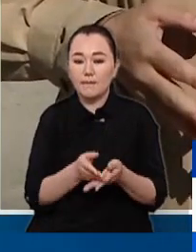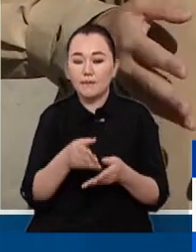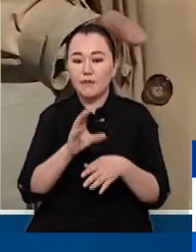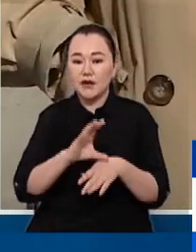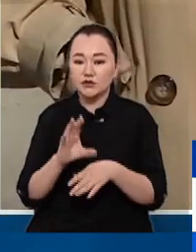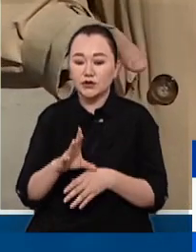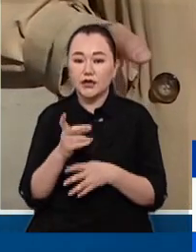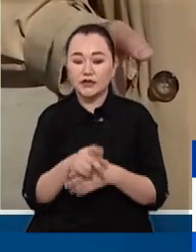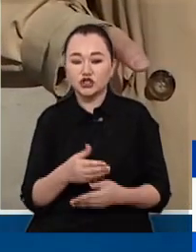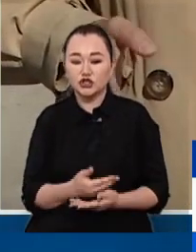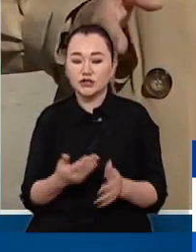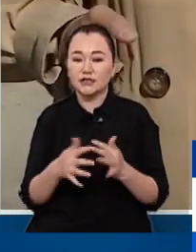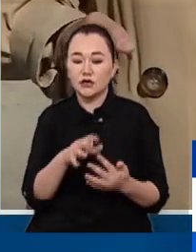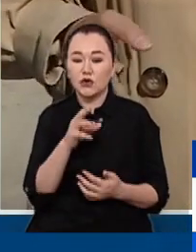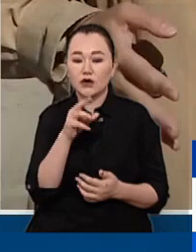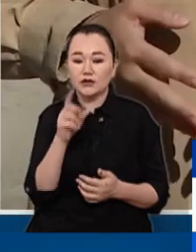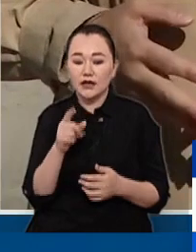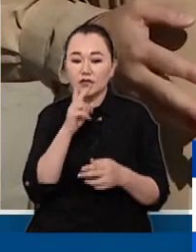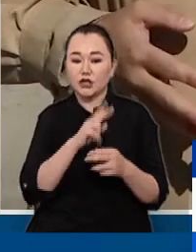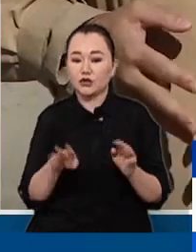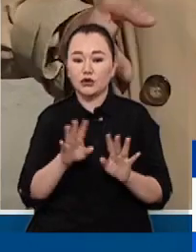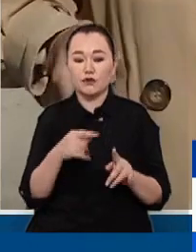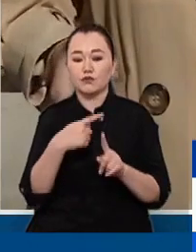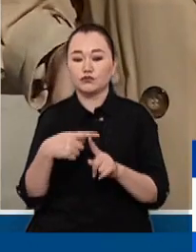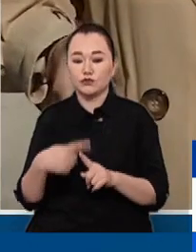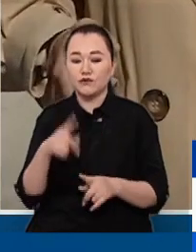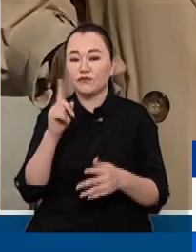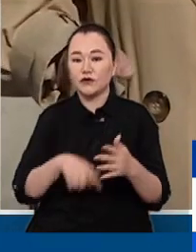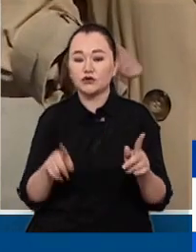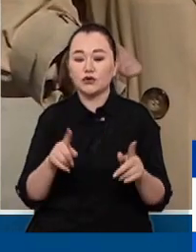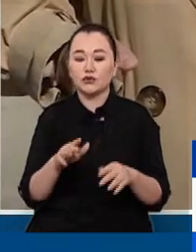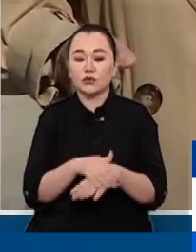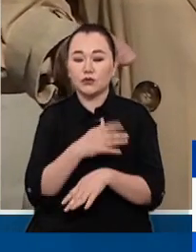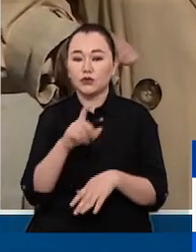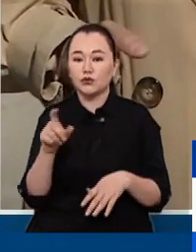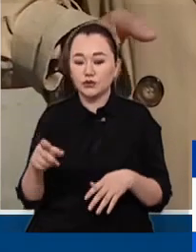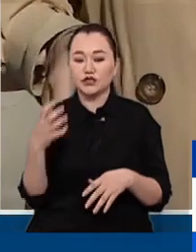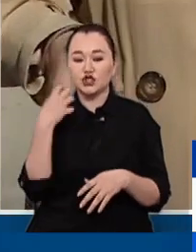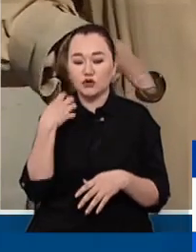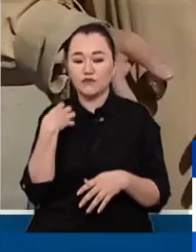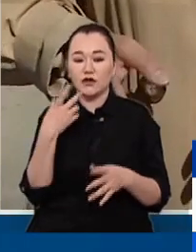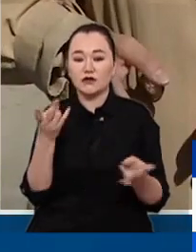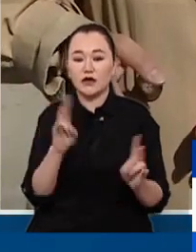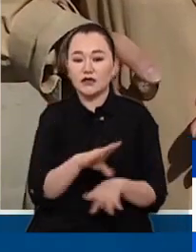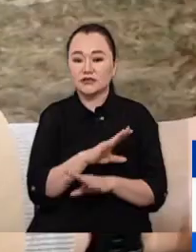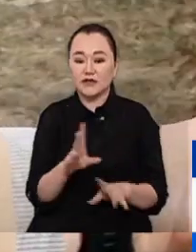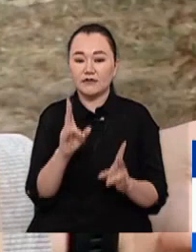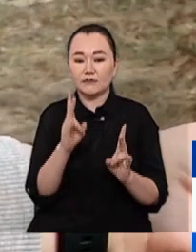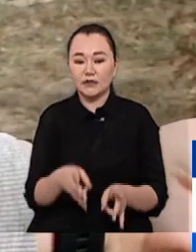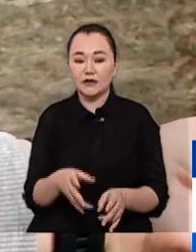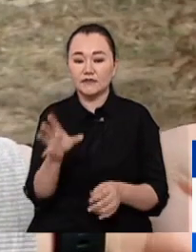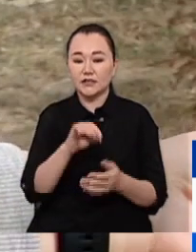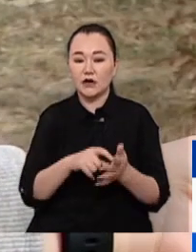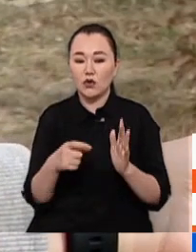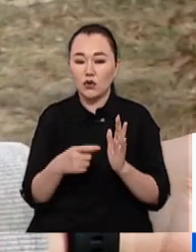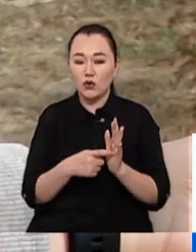большие убытки, жительница села Кобда не теряет оптимизма. Верит, что добрые люди и чиновники не оставят в беде. Все